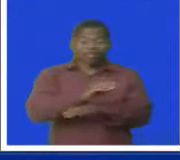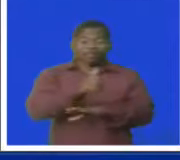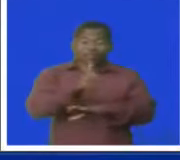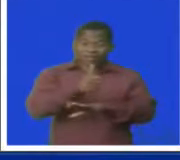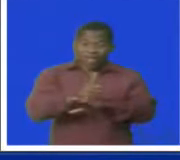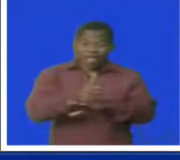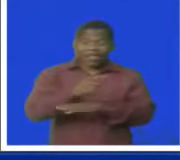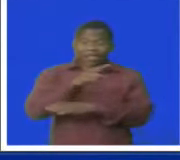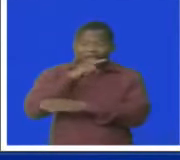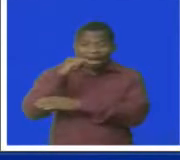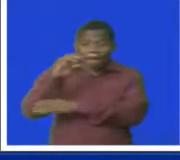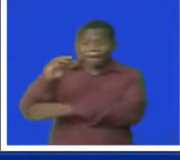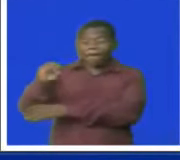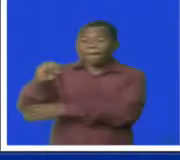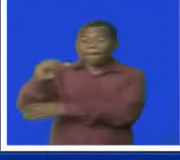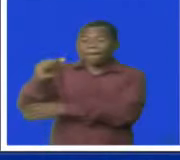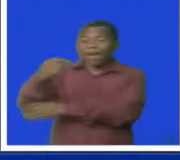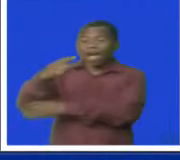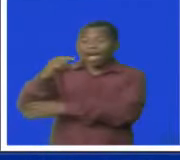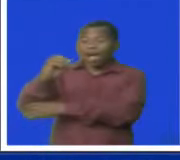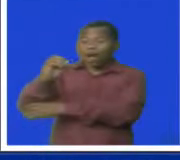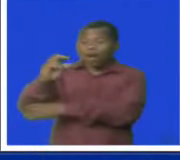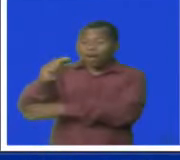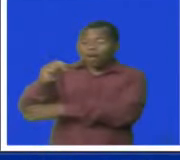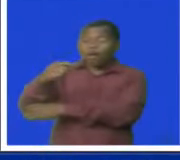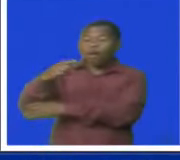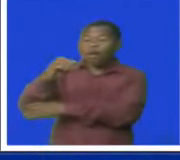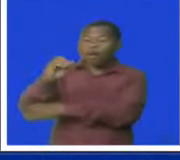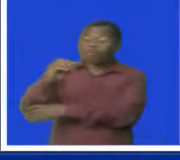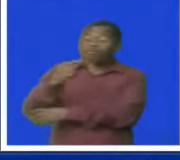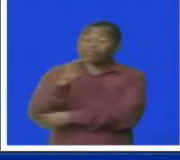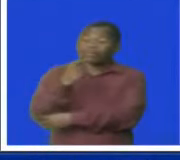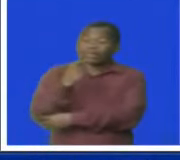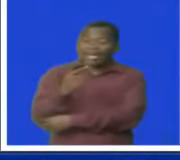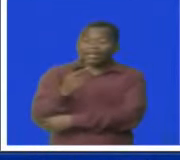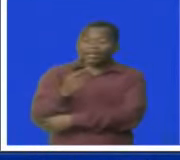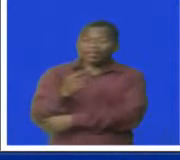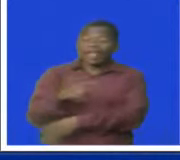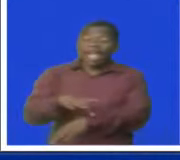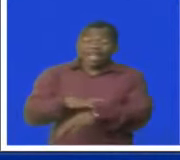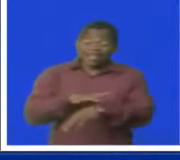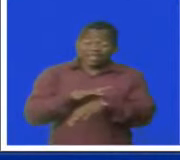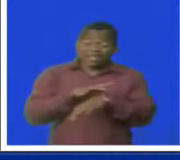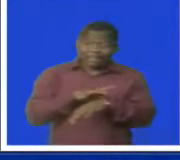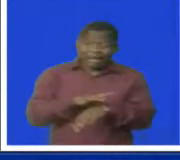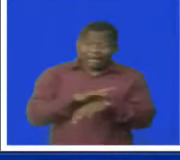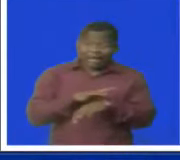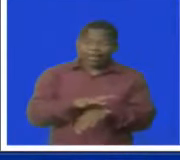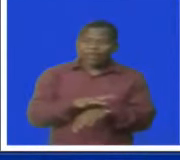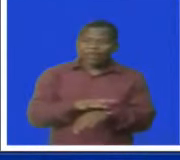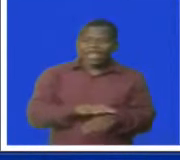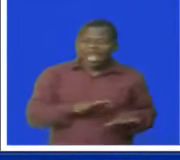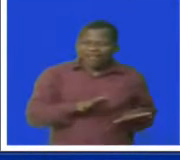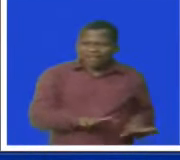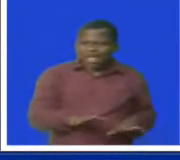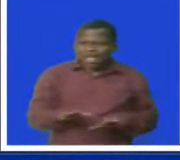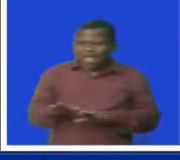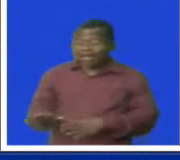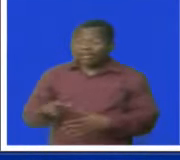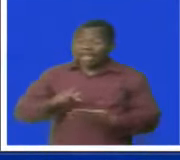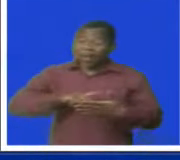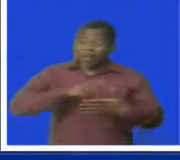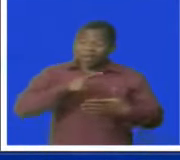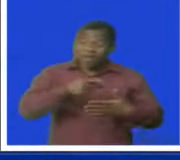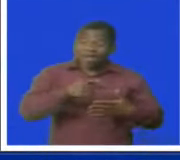uthi lo mkhuhlane ubaphazamise kakhulu nasetinhlelweni tabo de kuya esiveni. Sifokasa also